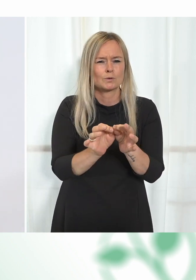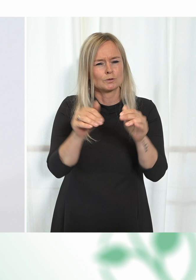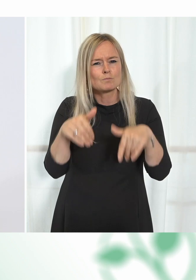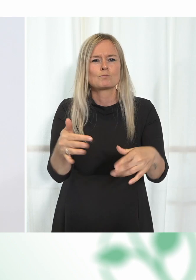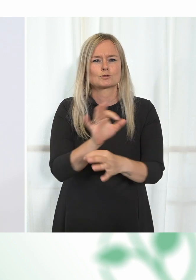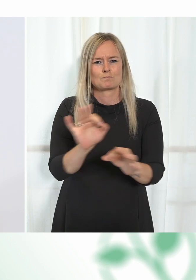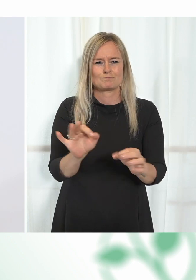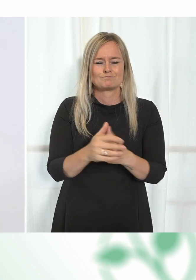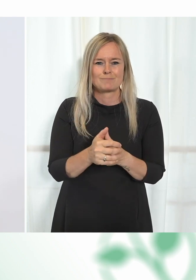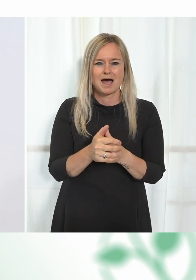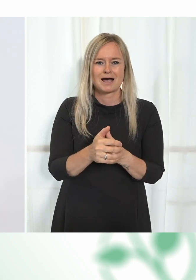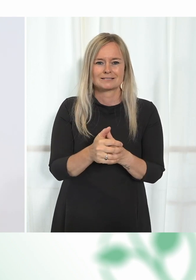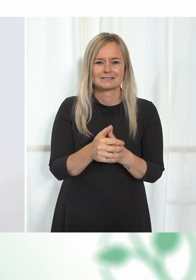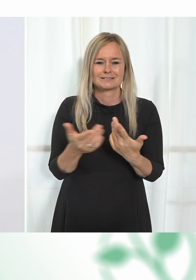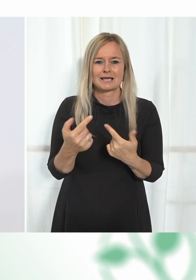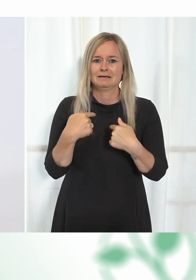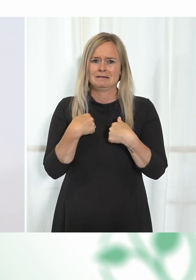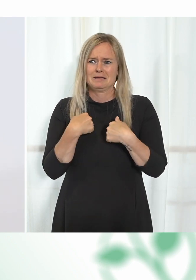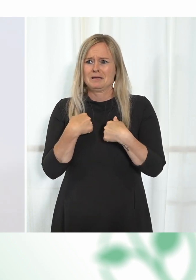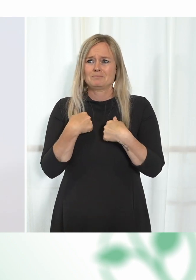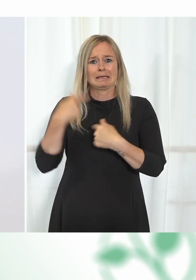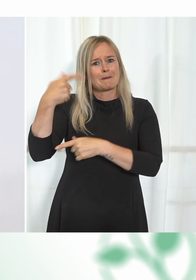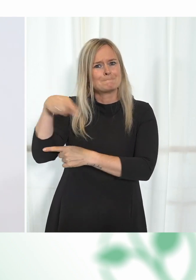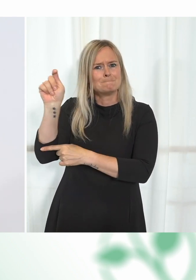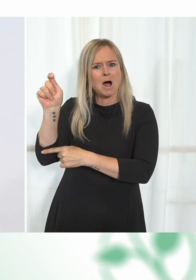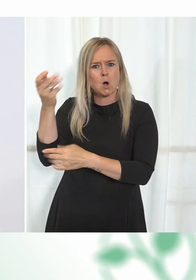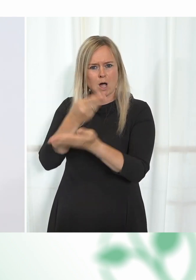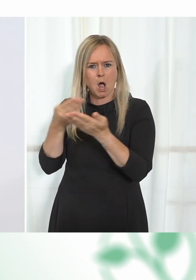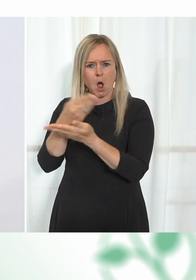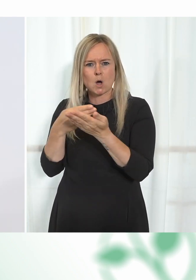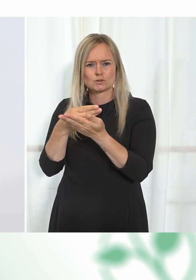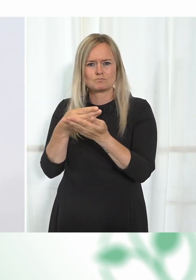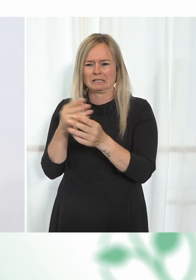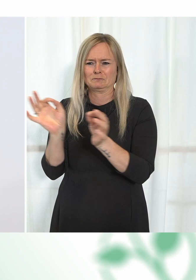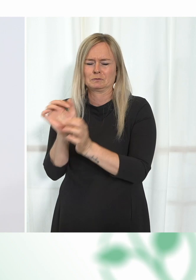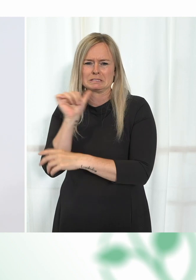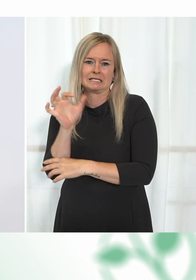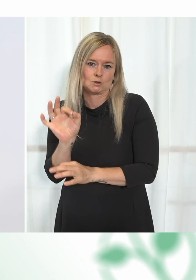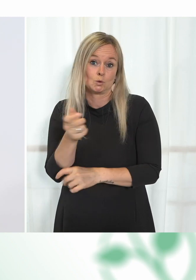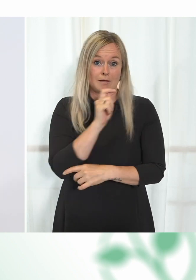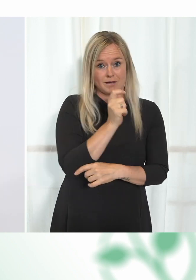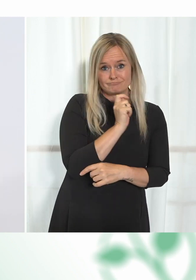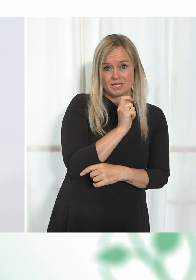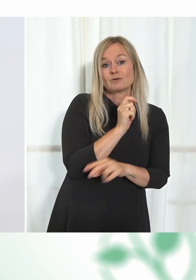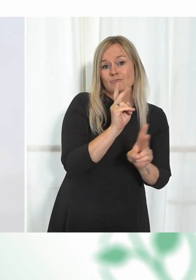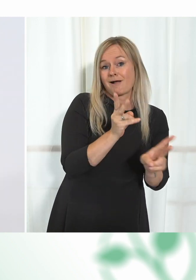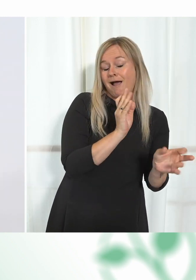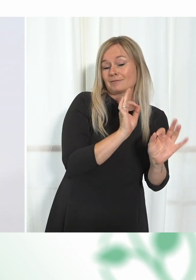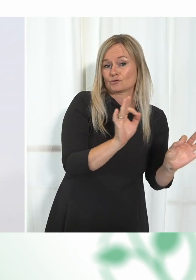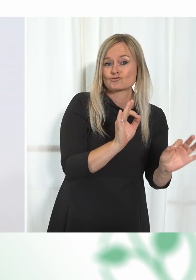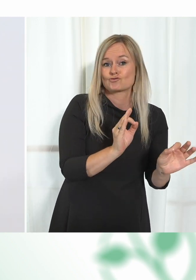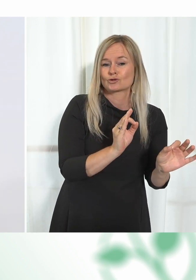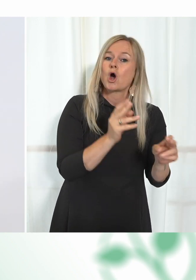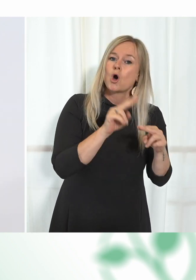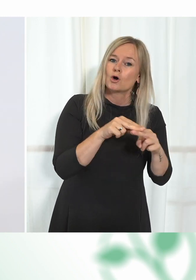in eine Maurerausbildung zu drücken, hat wahrscheinlich nicht gut funktioniert, aber mir ein Mikro in die Hand zu geben, funktioniert hoffentlich halbwegs gut. Das heißt, wenn man sich darauf